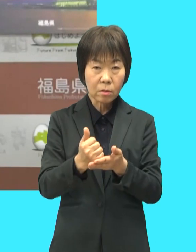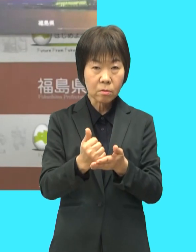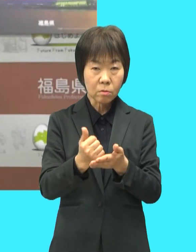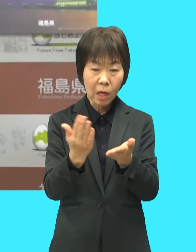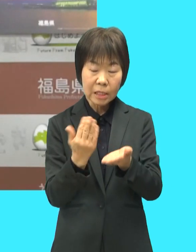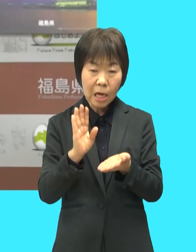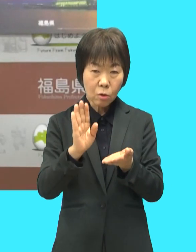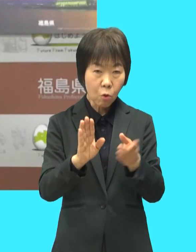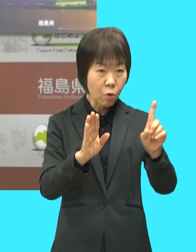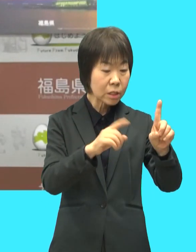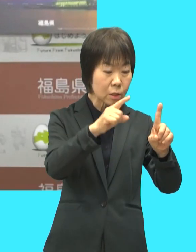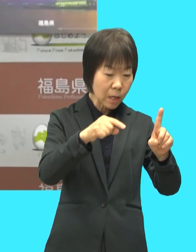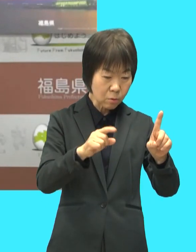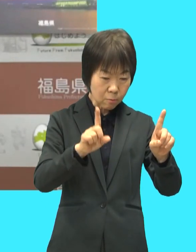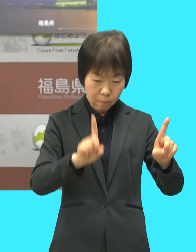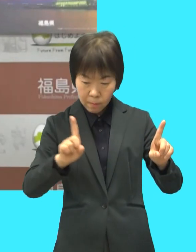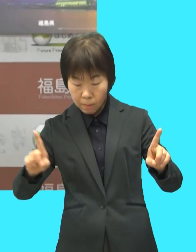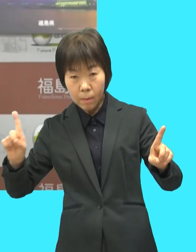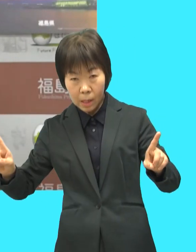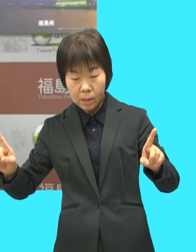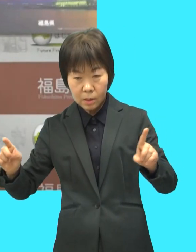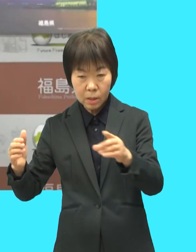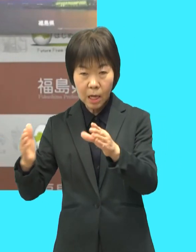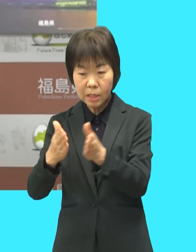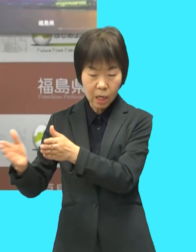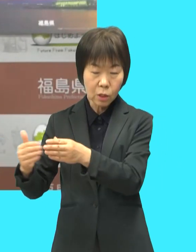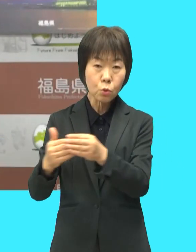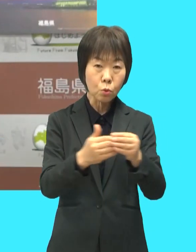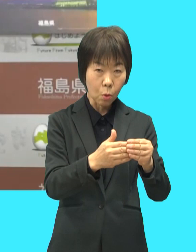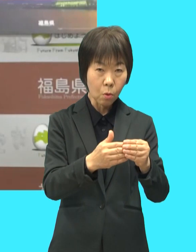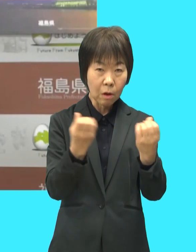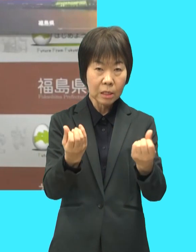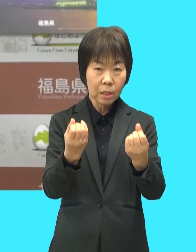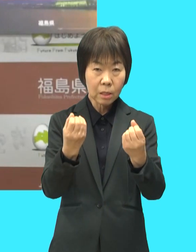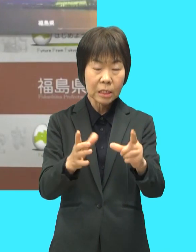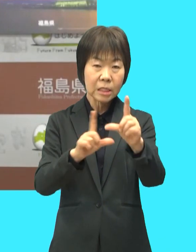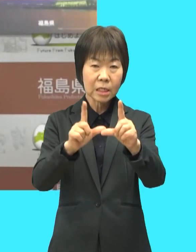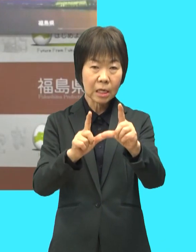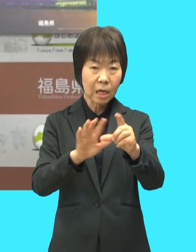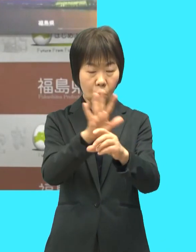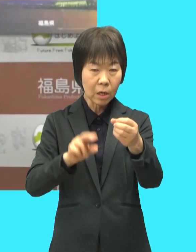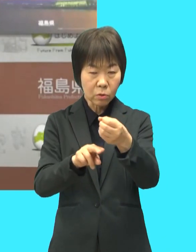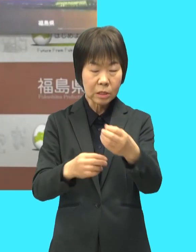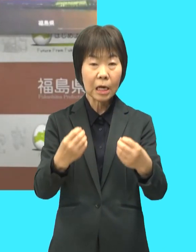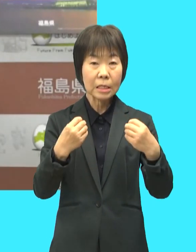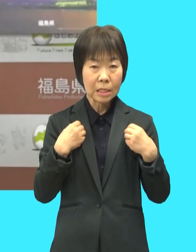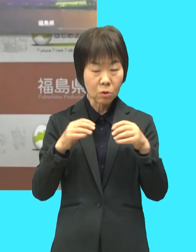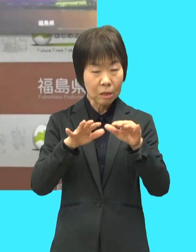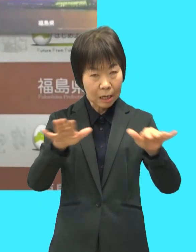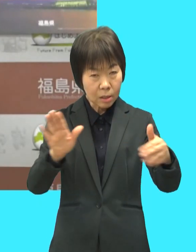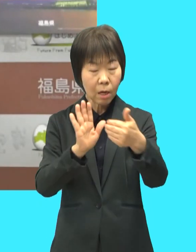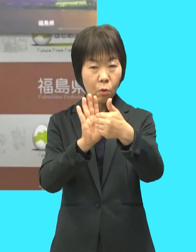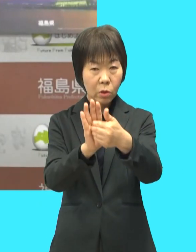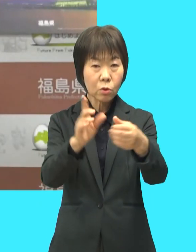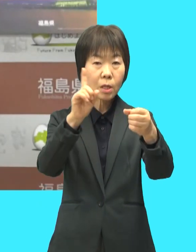後1メートル以上空けて整理誘導するなど、新型コロナウイルス感染症の拡大防止の